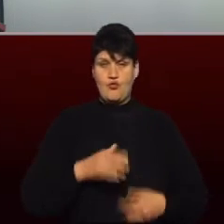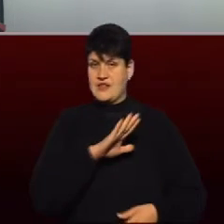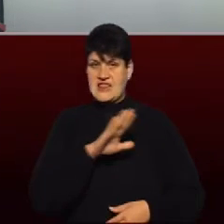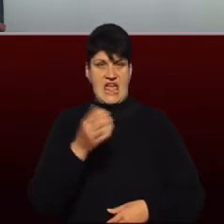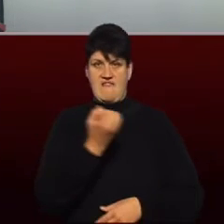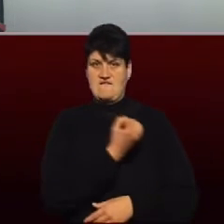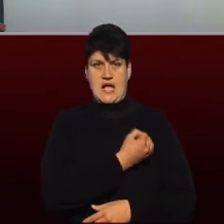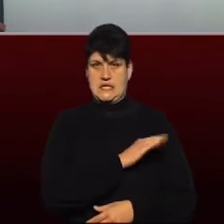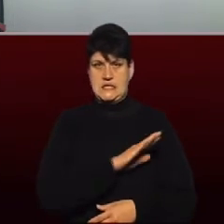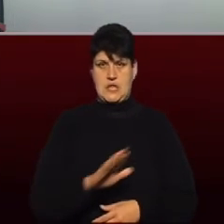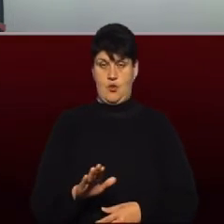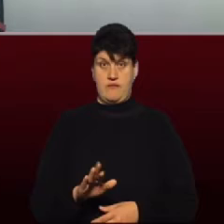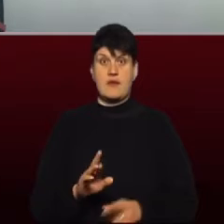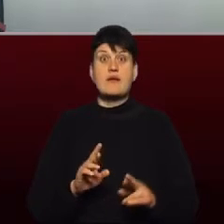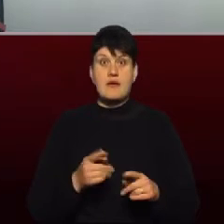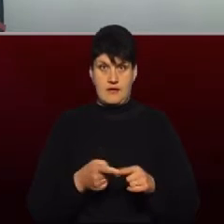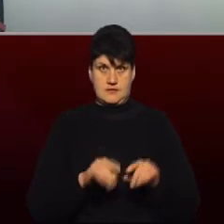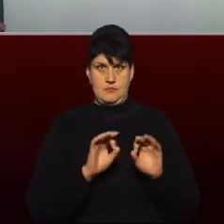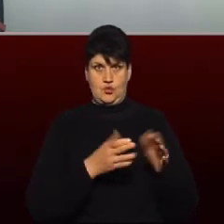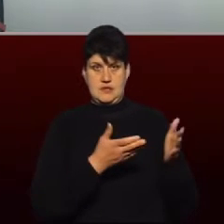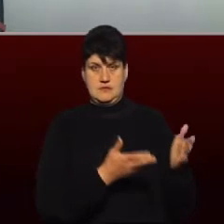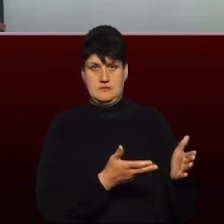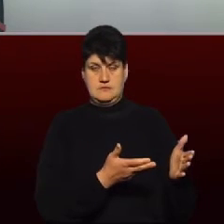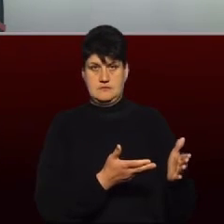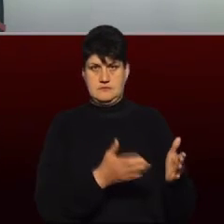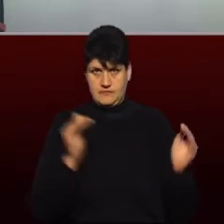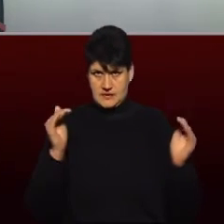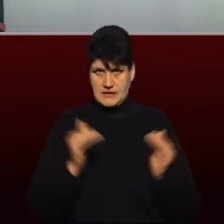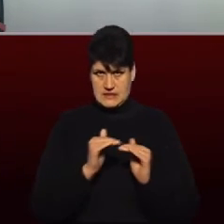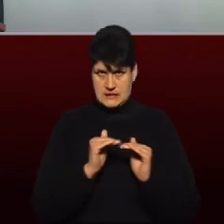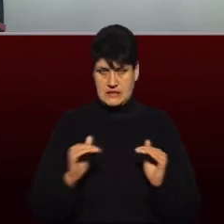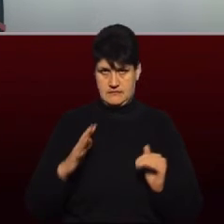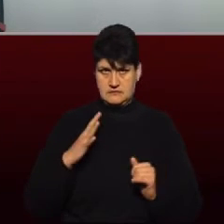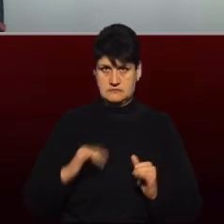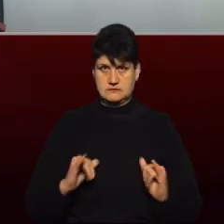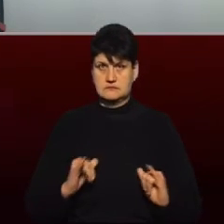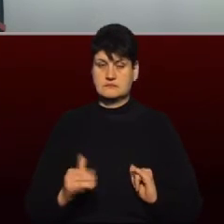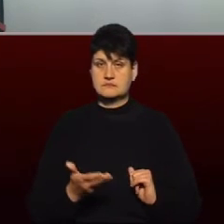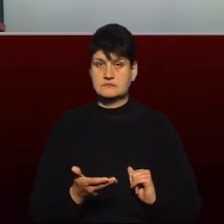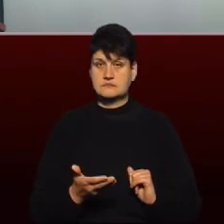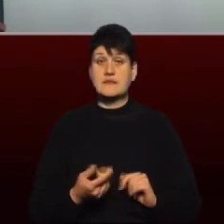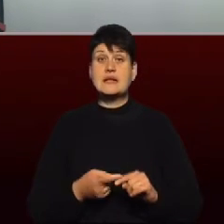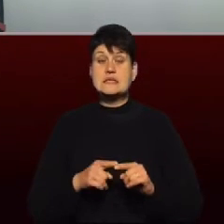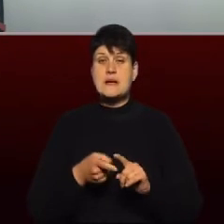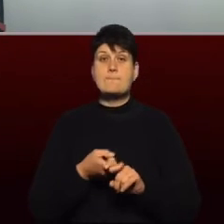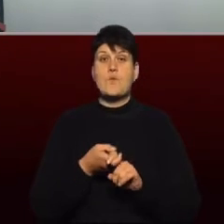взагалі можна пояснити? Тобто, знову ж таки, низьким рівнем терпимості, ну, і толерантності? Це також пов'язане з страхом і